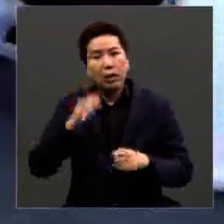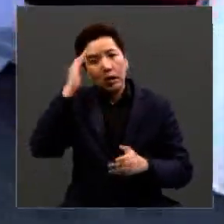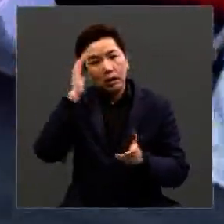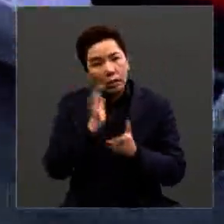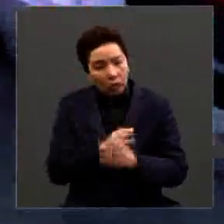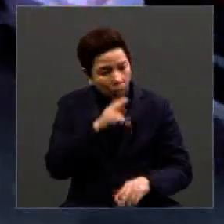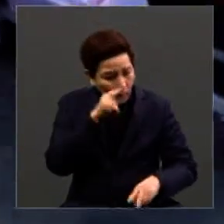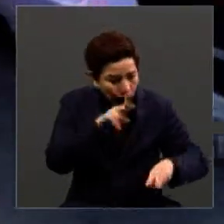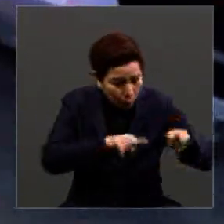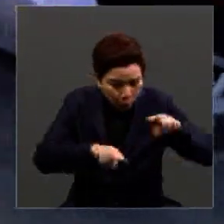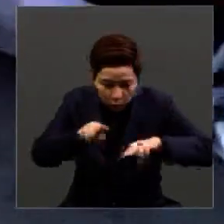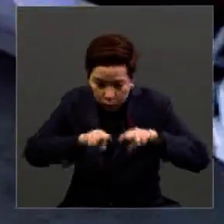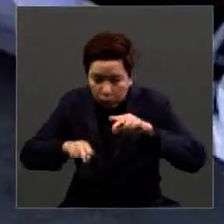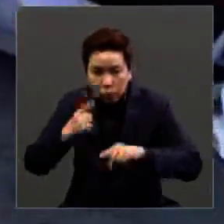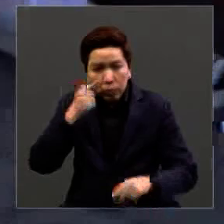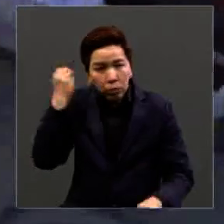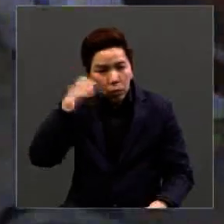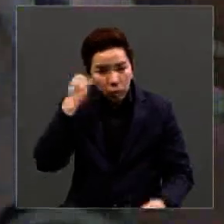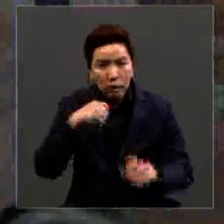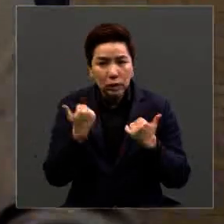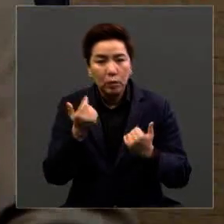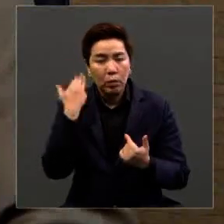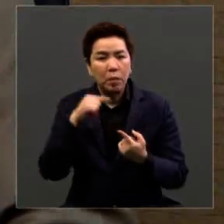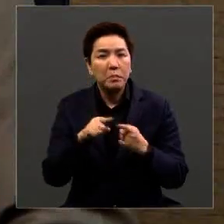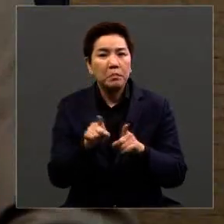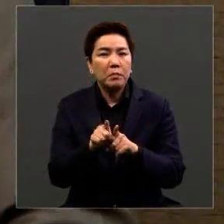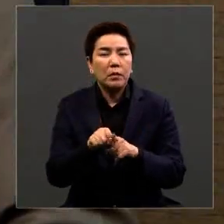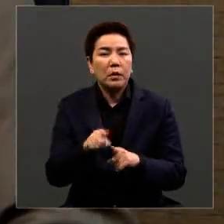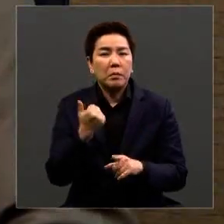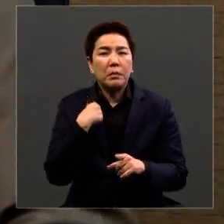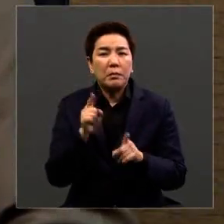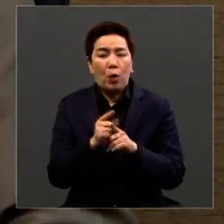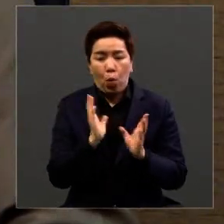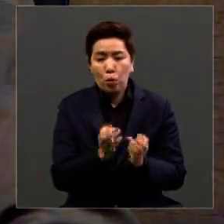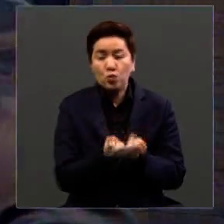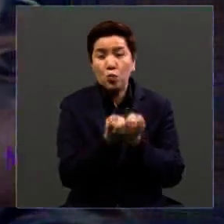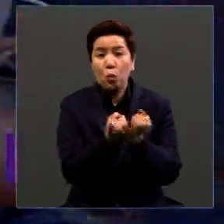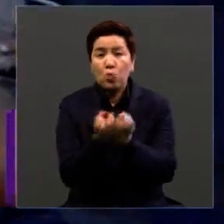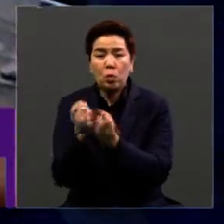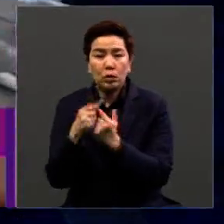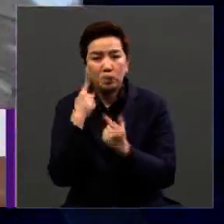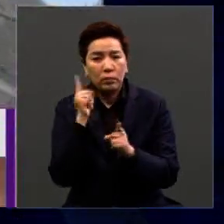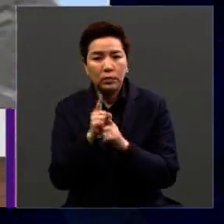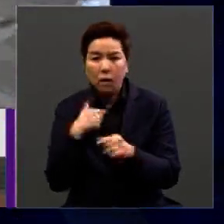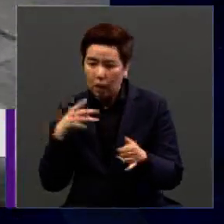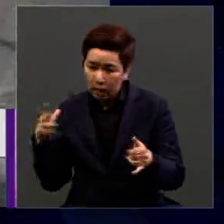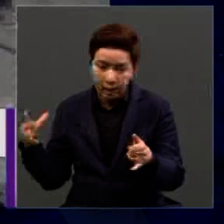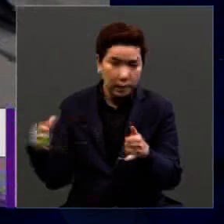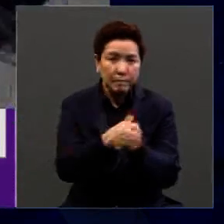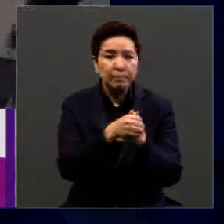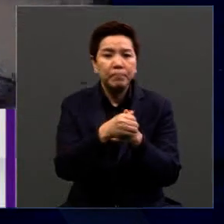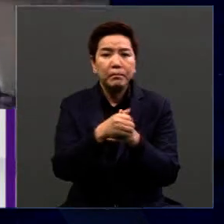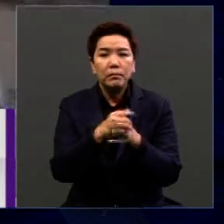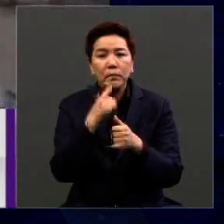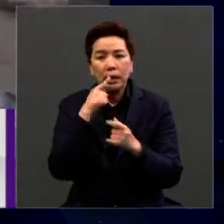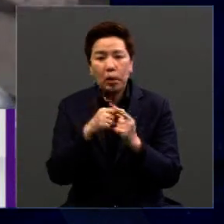มากวดขันกวาดล้าง ระหว่างที่มันงงส่งลูกค้าอยู่เงี้ยเราก็วิ่งไปชาร์จพอวิ่งไปชาร์จปุ๊บระ